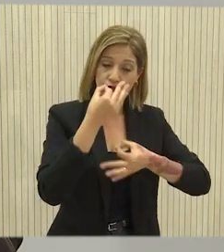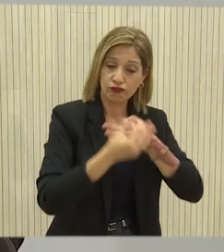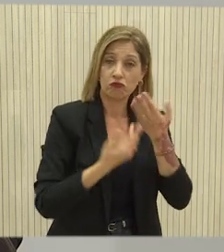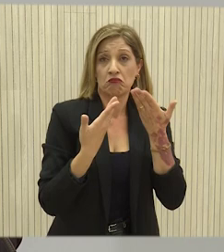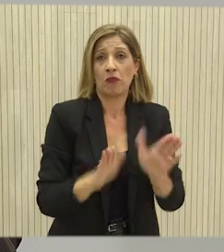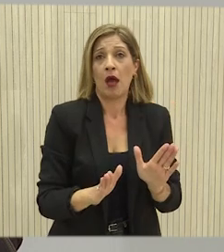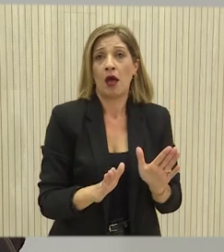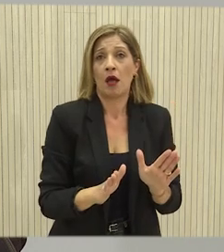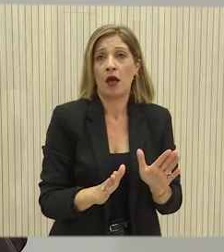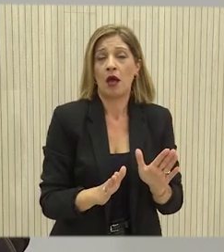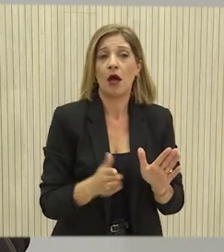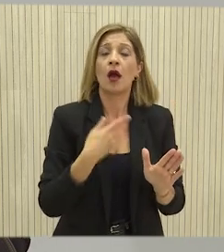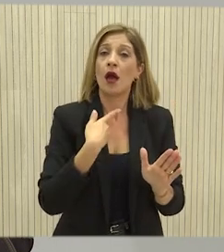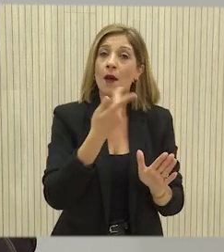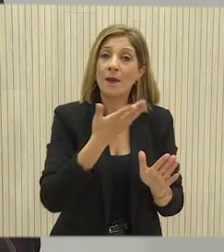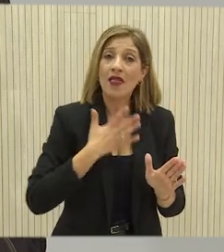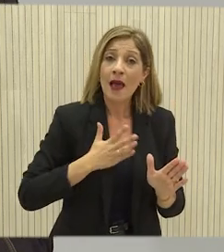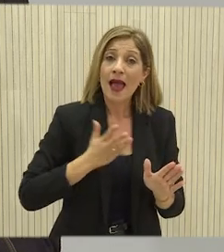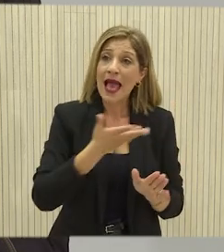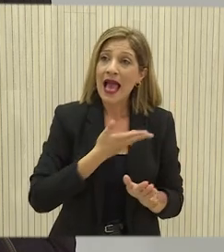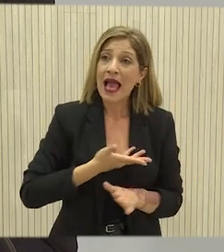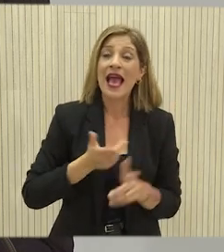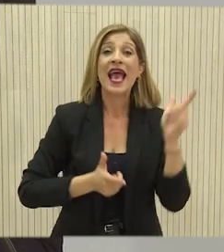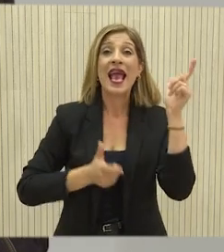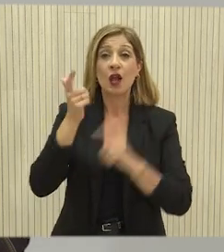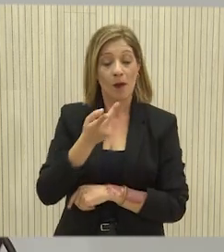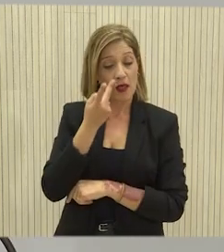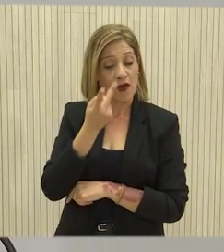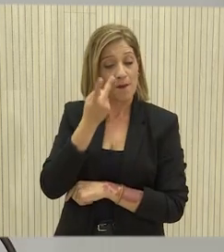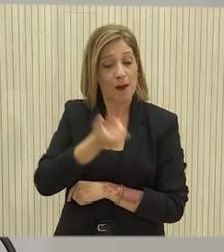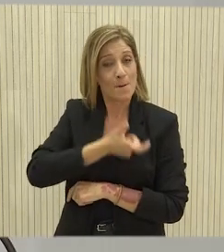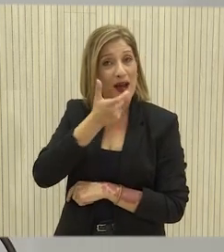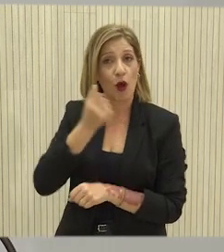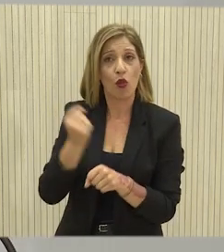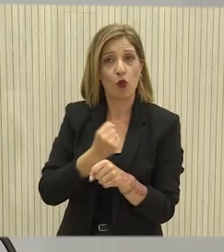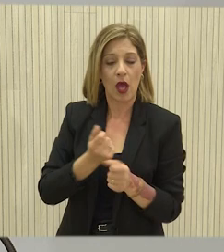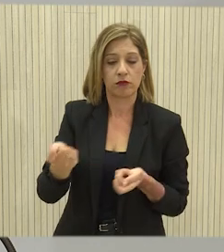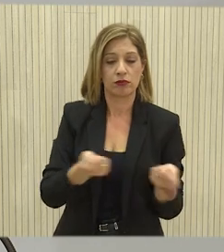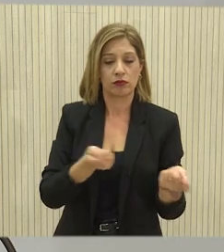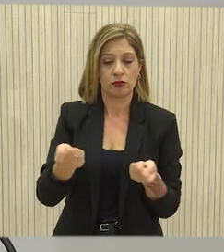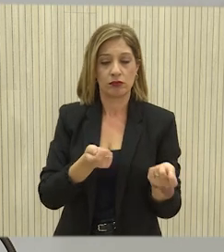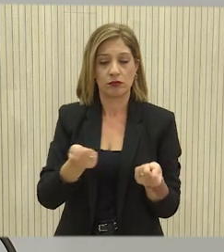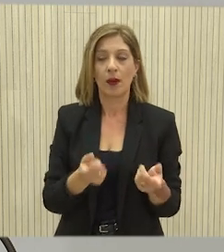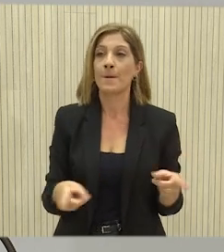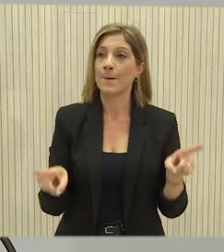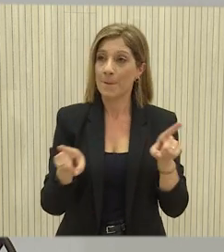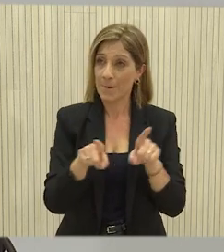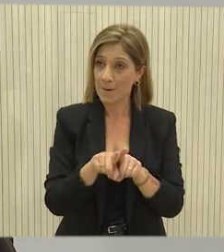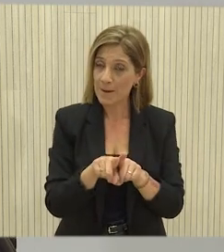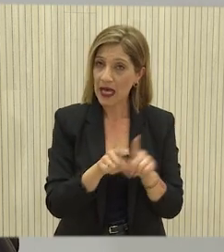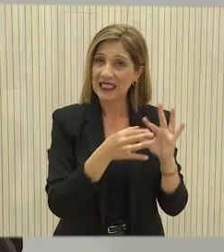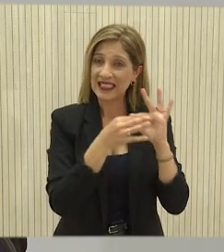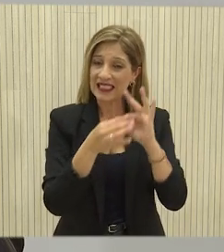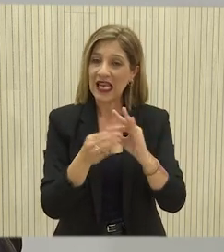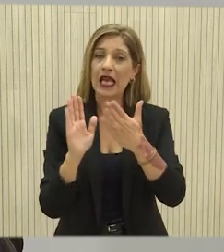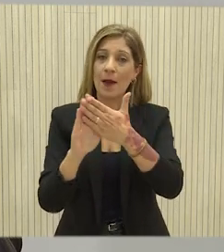της είναι αυτή που θα επιβλέπει και θα συντονίζει τις εργασίες. Έχουμε μαζί με την ειρηνευτική δύναμη, βρισκόμαστε διαρκώς